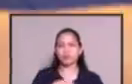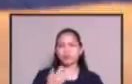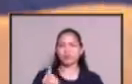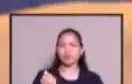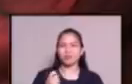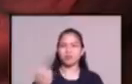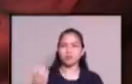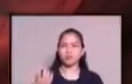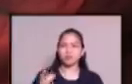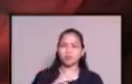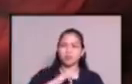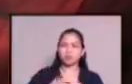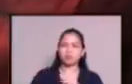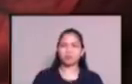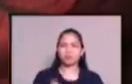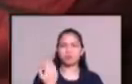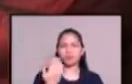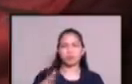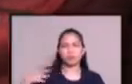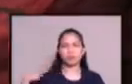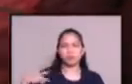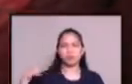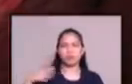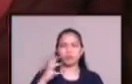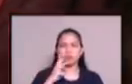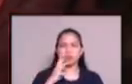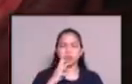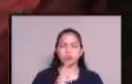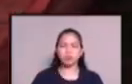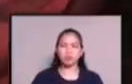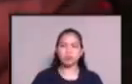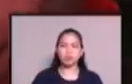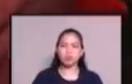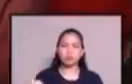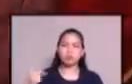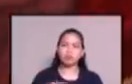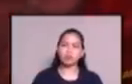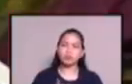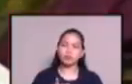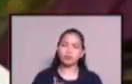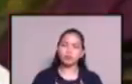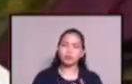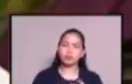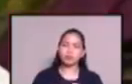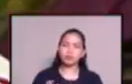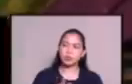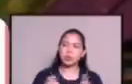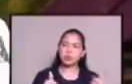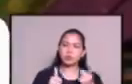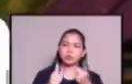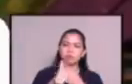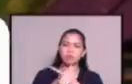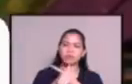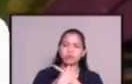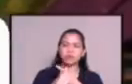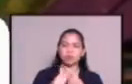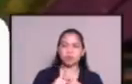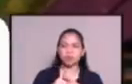ng madaling araw ang kanilang pag-aabang ng rasyon. May mga dumadaan po na bumbero pero inuuna po ngayon yung